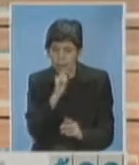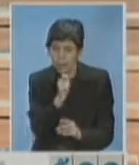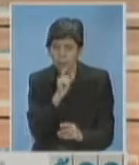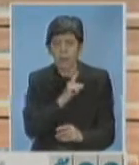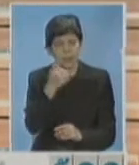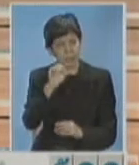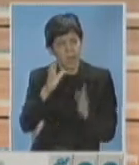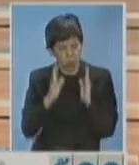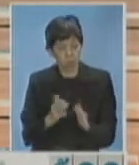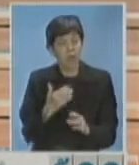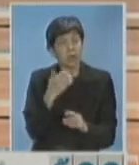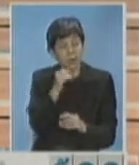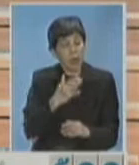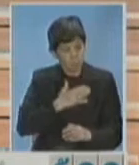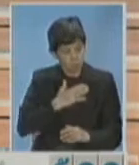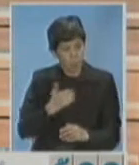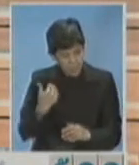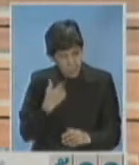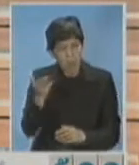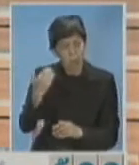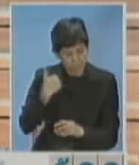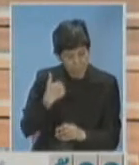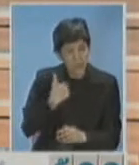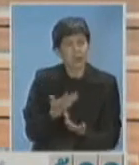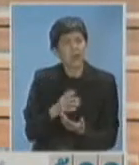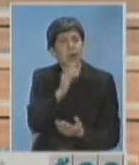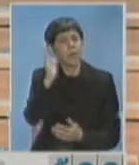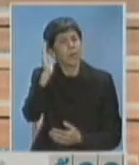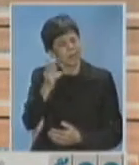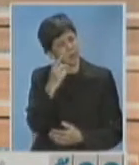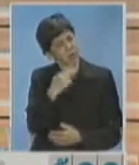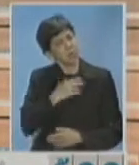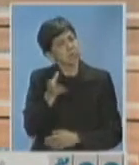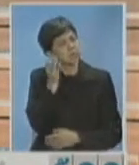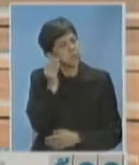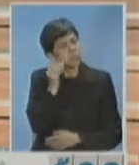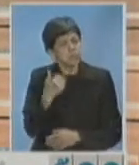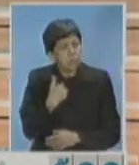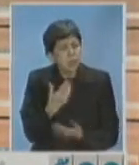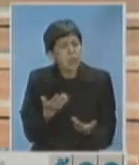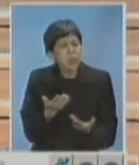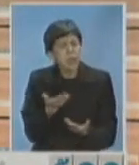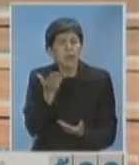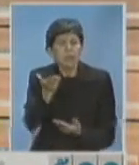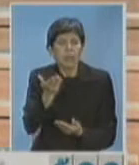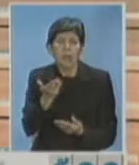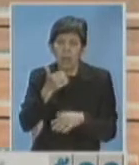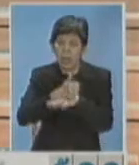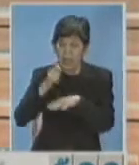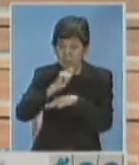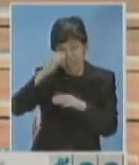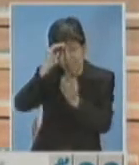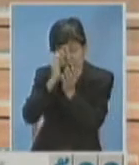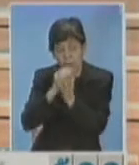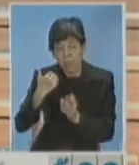ประธานนะ1ใน15มีผมด้วยมีน้องวัชระอยู่ด้วยแต่การอภิปรายเนี่ยผมก็นั่งฟังอยู่ฮะท่านอธิบดี DSI บอก